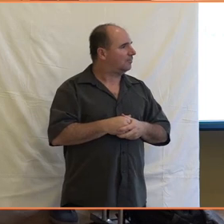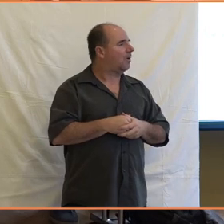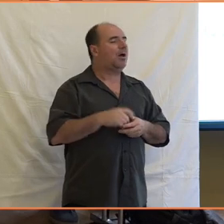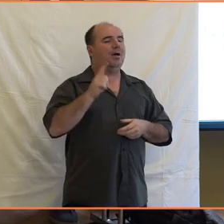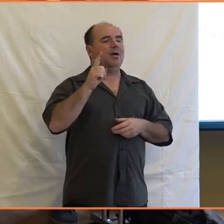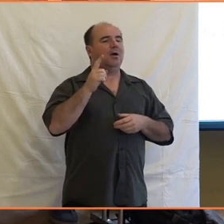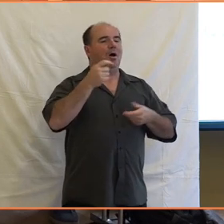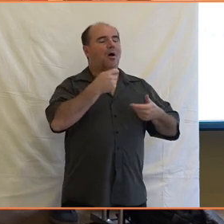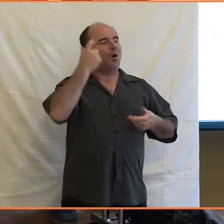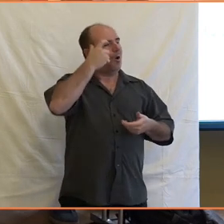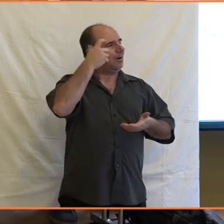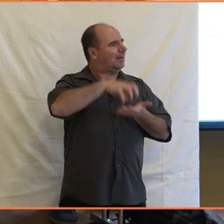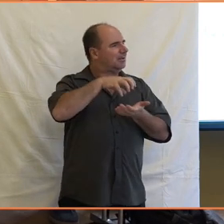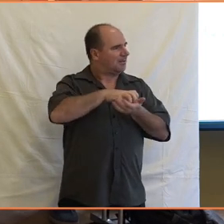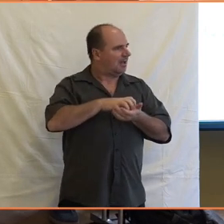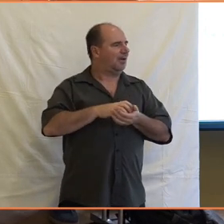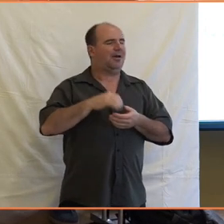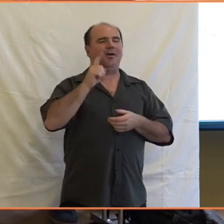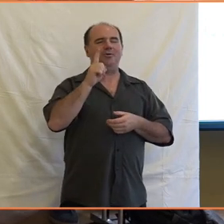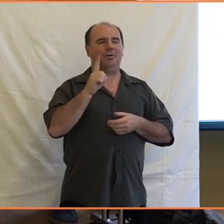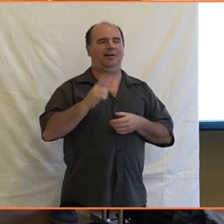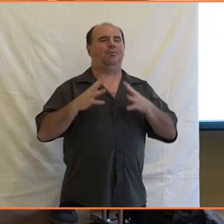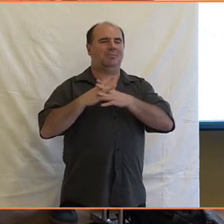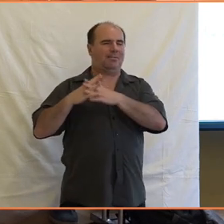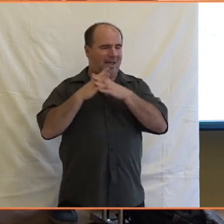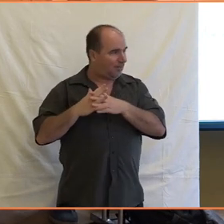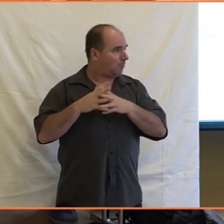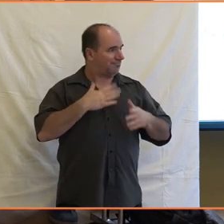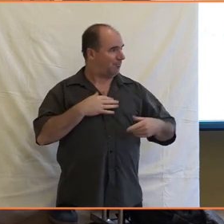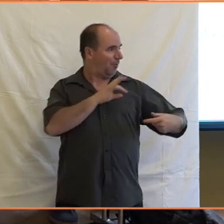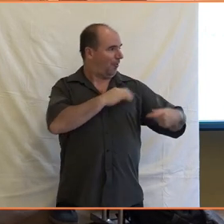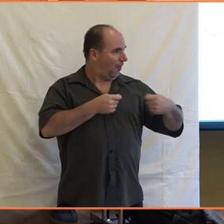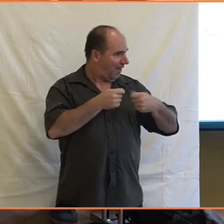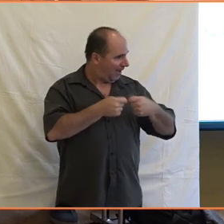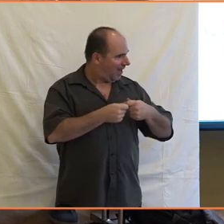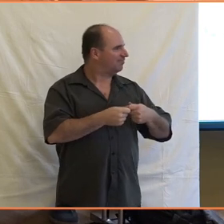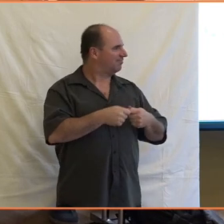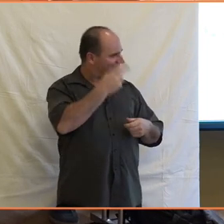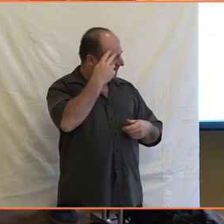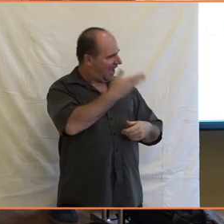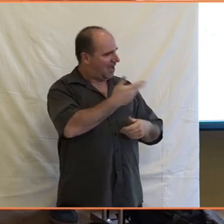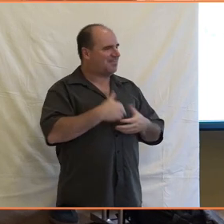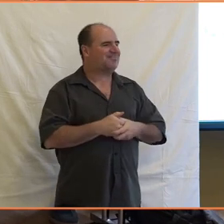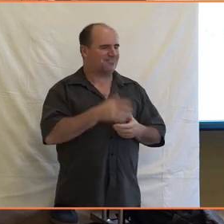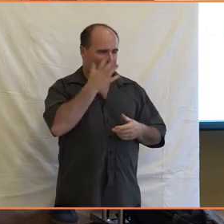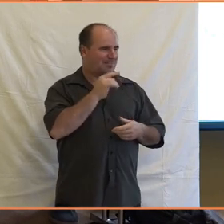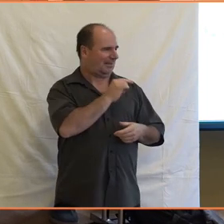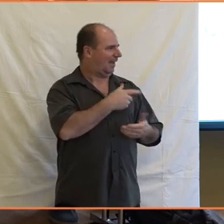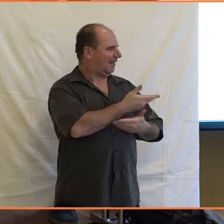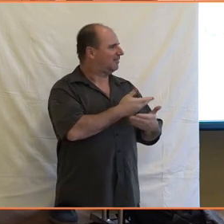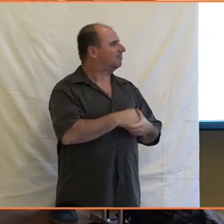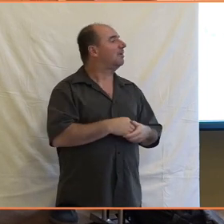to nedošlo ještě, že Honza je můj kolega, tedy se s Honzou budeme tykat, protože se známe. A pak je tady